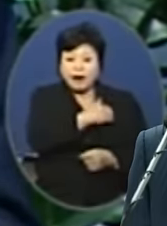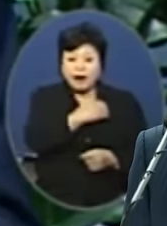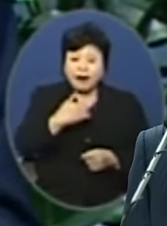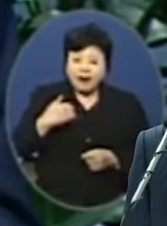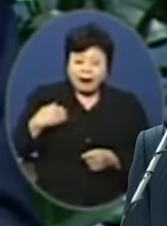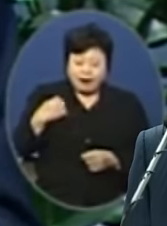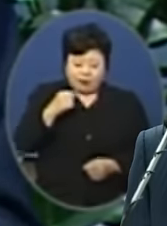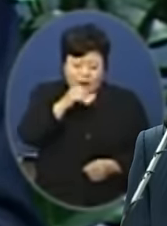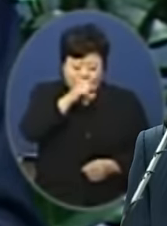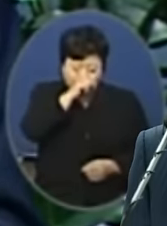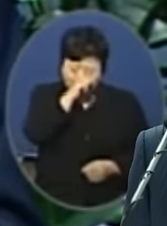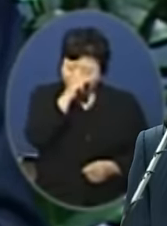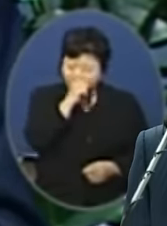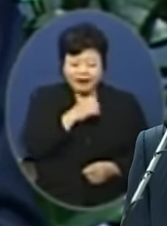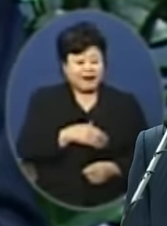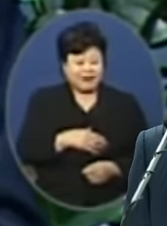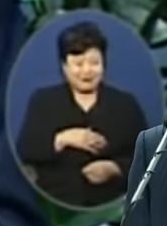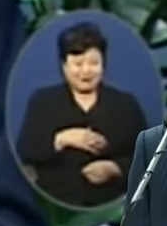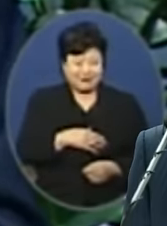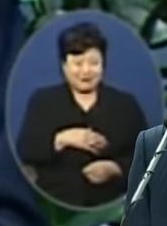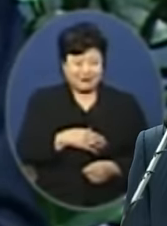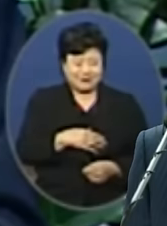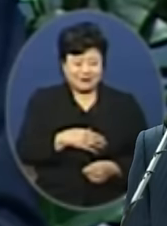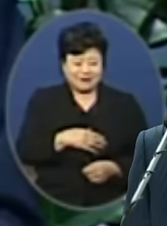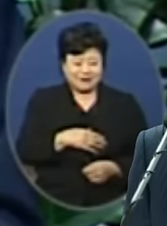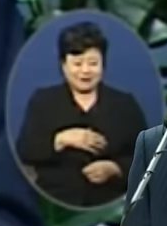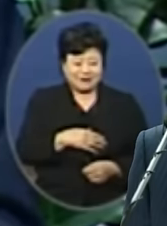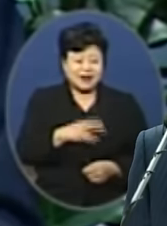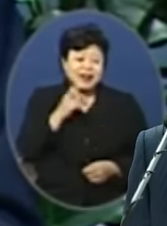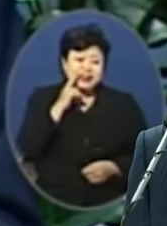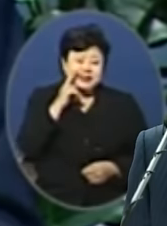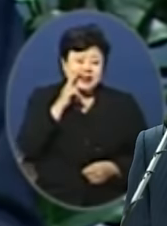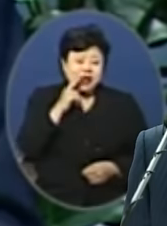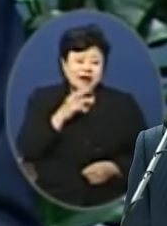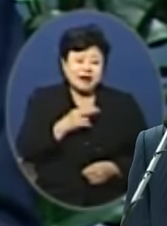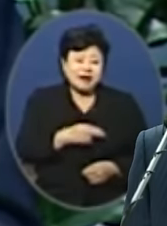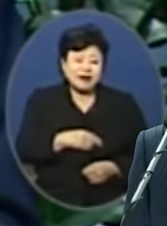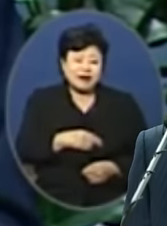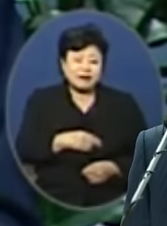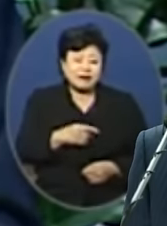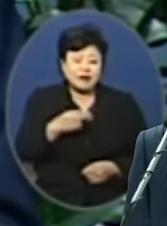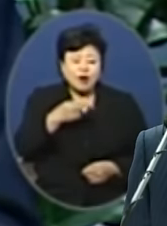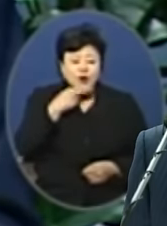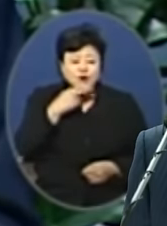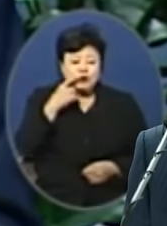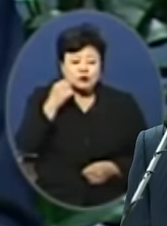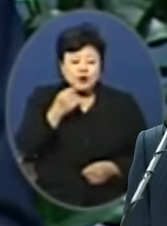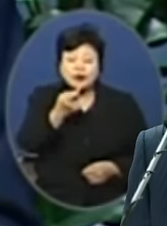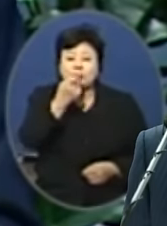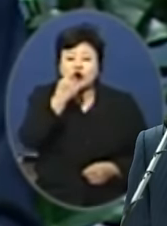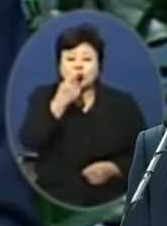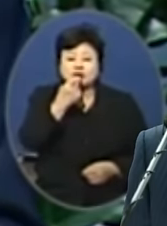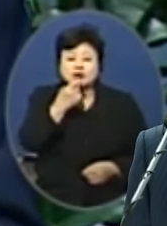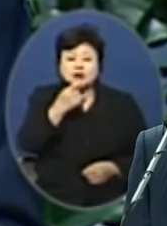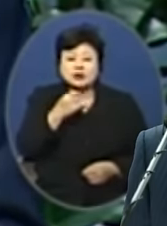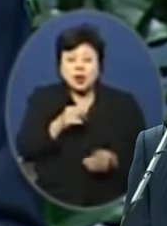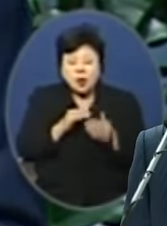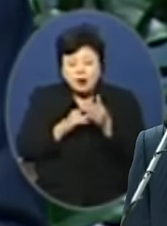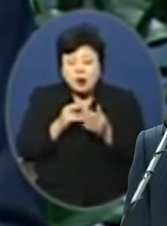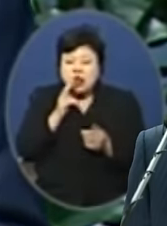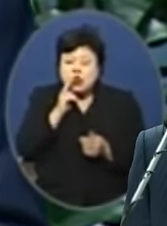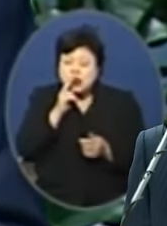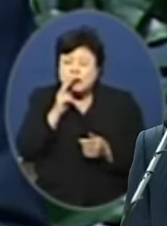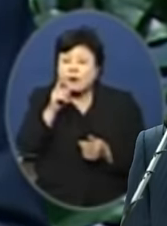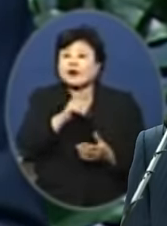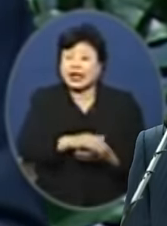하는지 저는 일찌감치 담배 안 피는 부모 밑에서 배웠기에 말쟁이지 그래 앉으면 지금도 몰래 담배